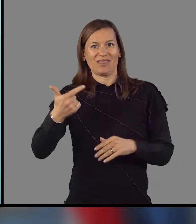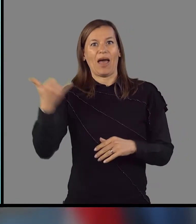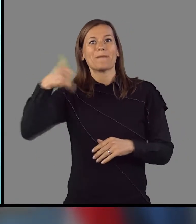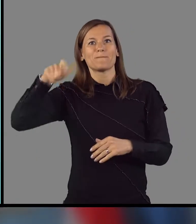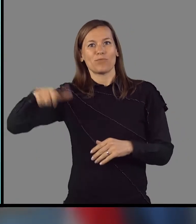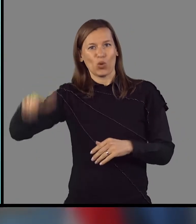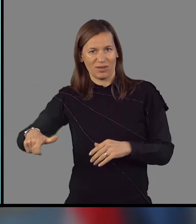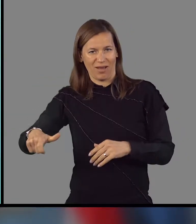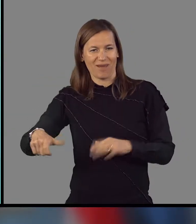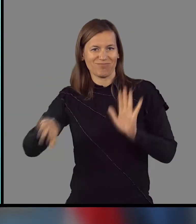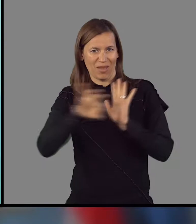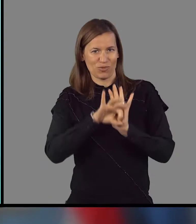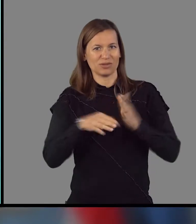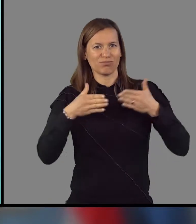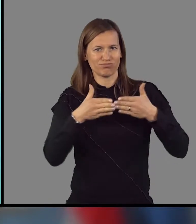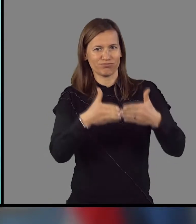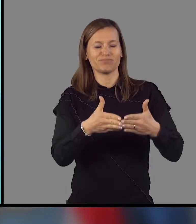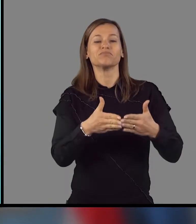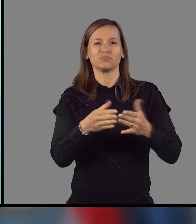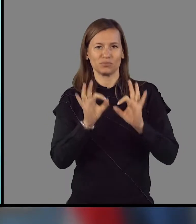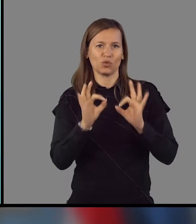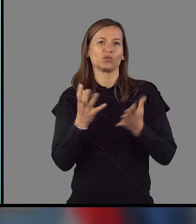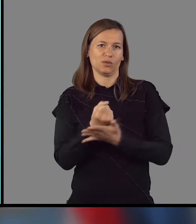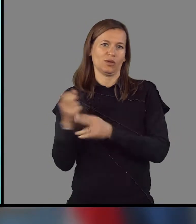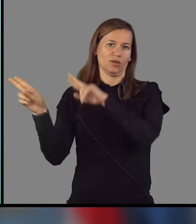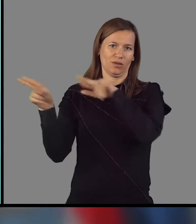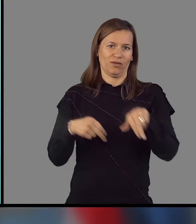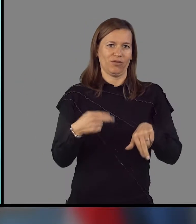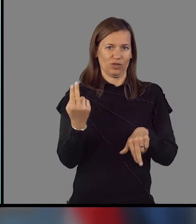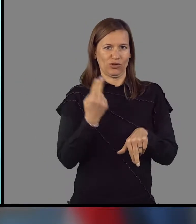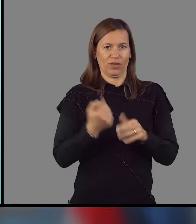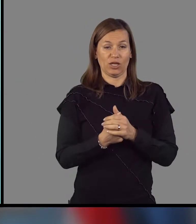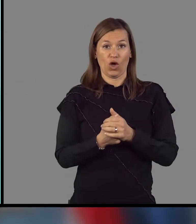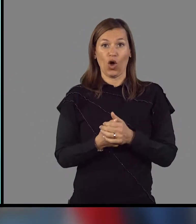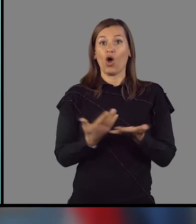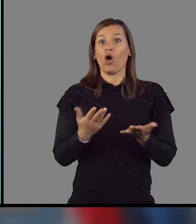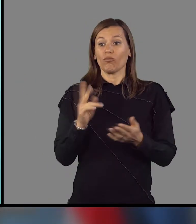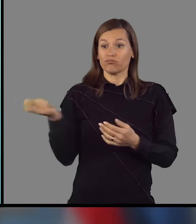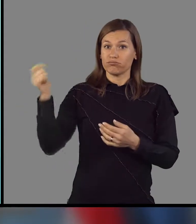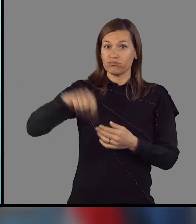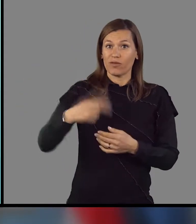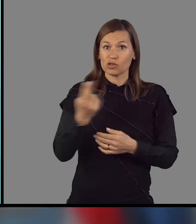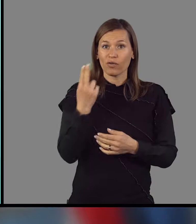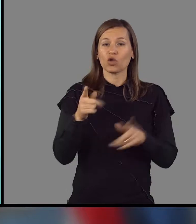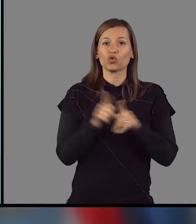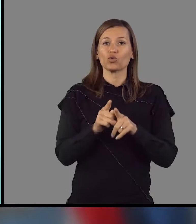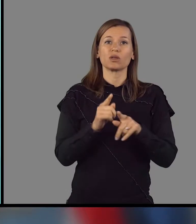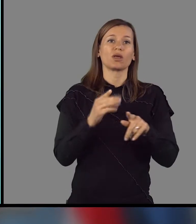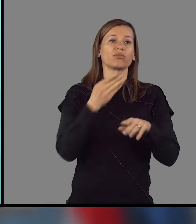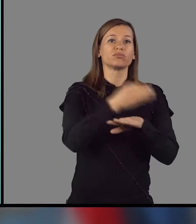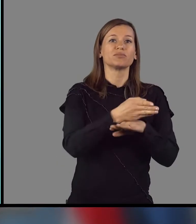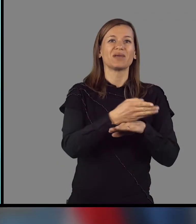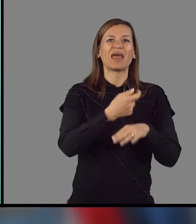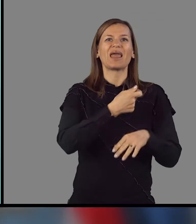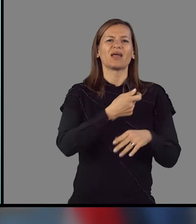japonske ladje varno prispela domov. O prihodu v Slovenijo sta se zglasila tudi na infekcijski kliniki,